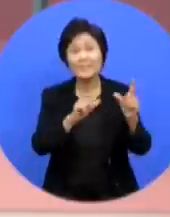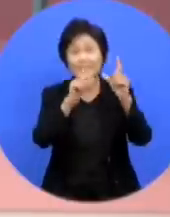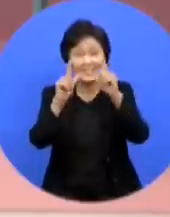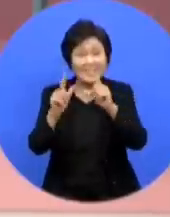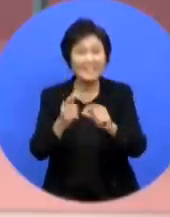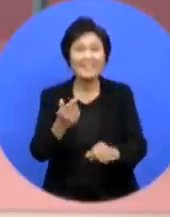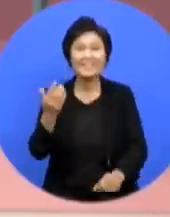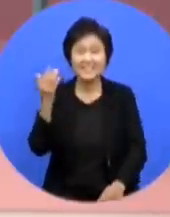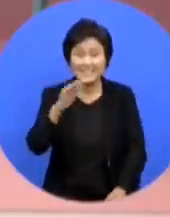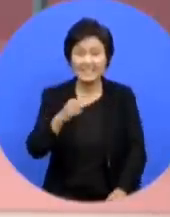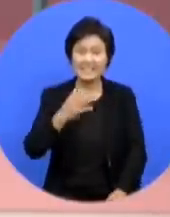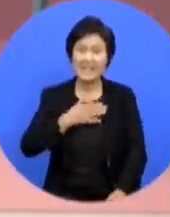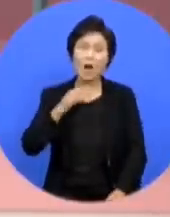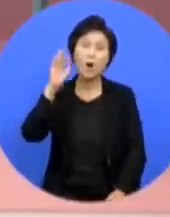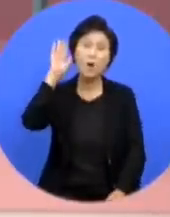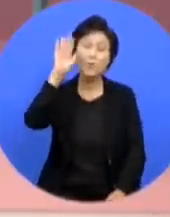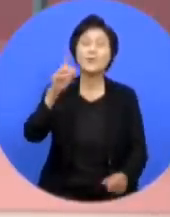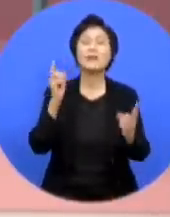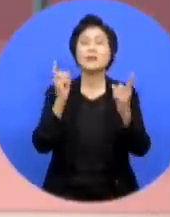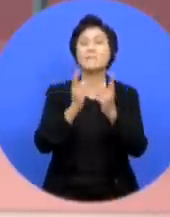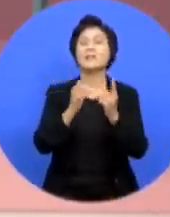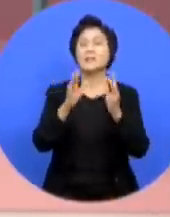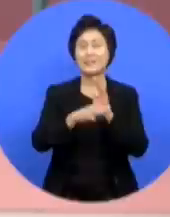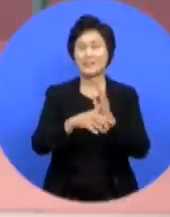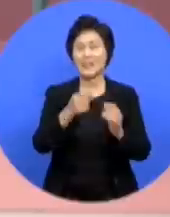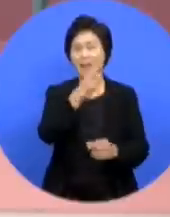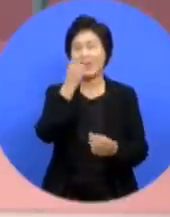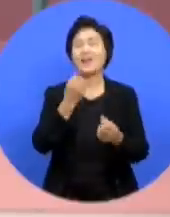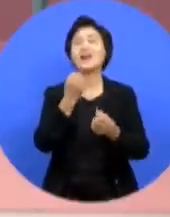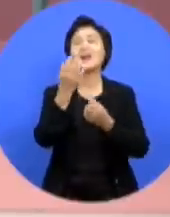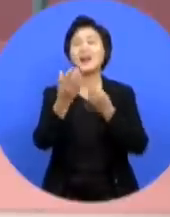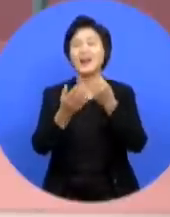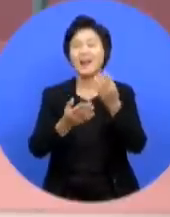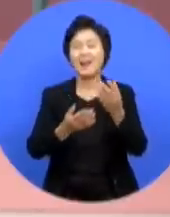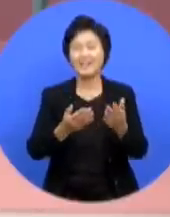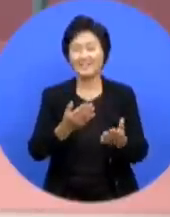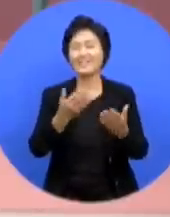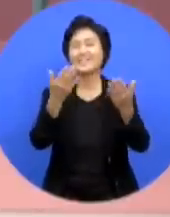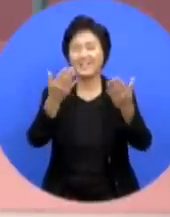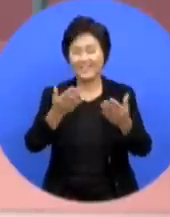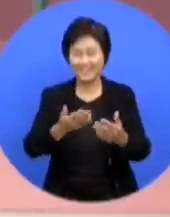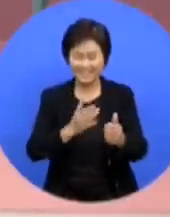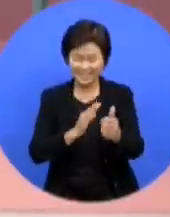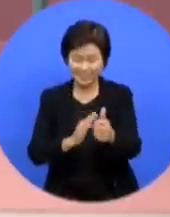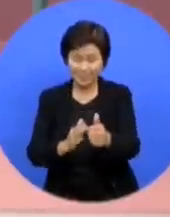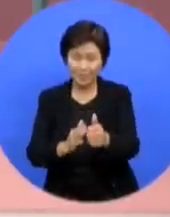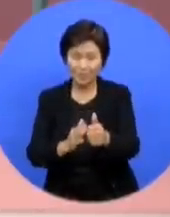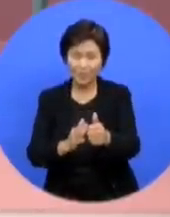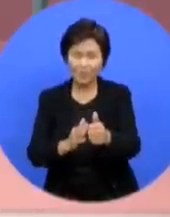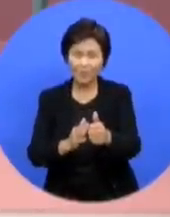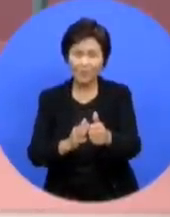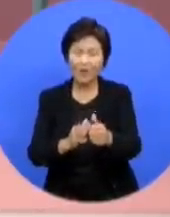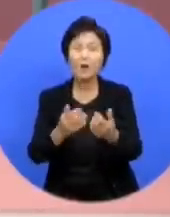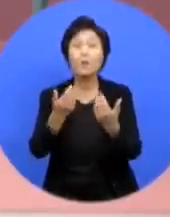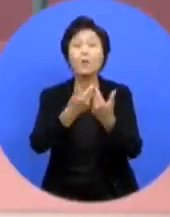간증해다오. 그렇게 해서 보냈던 그 형제를 저는 다시 만나지